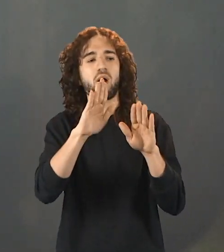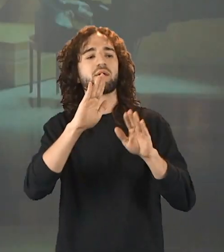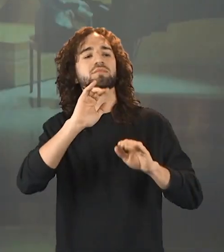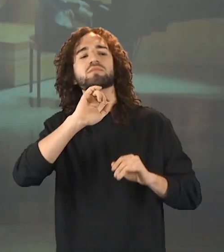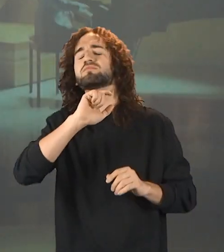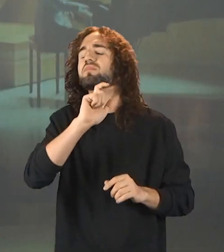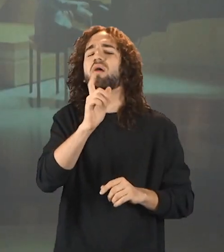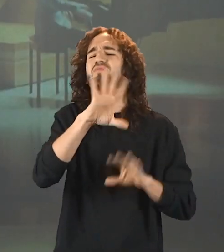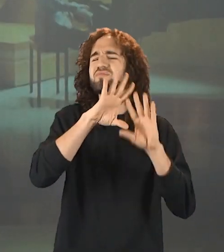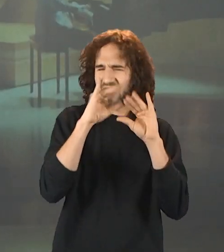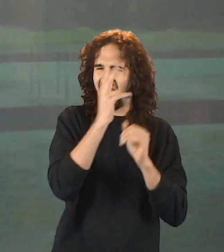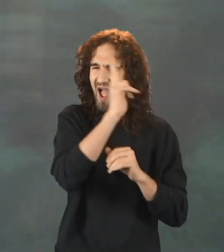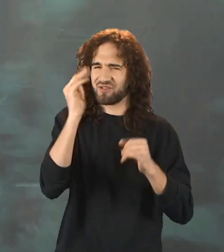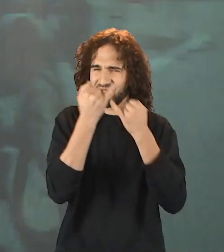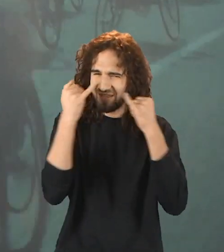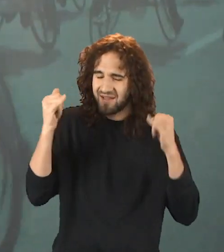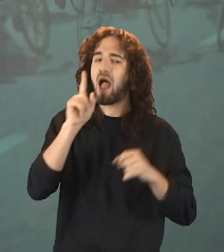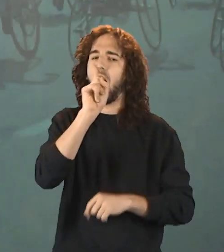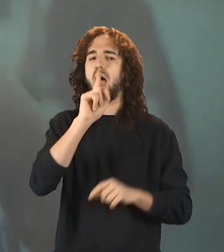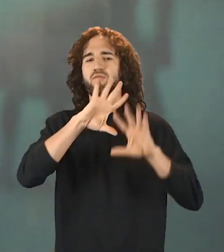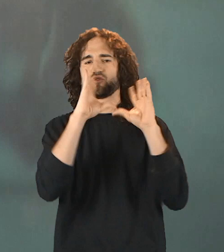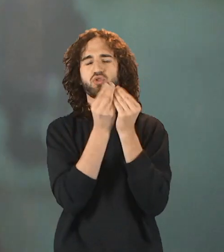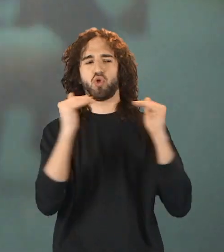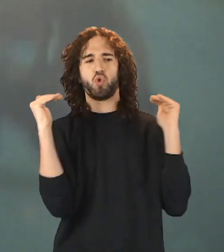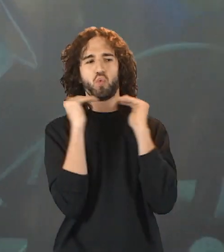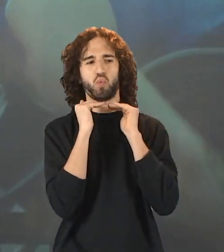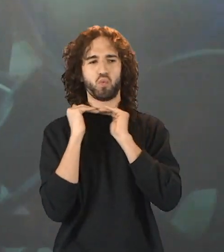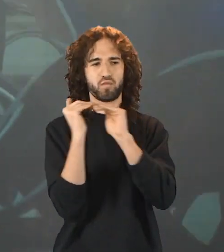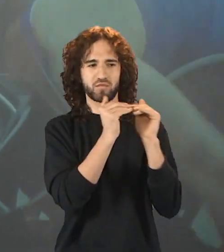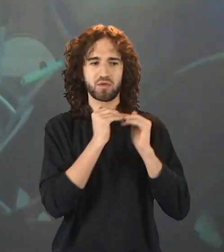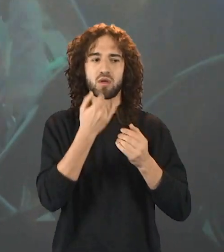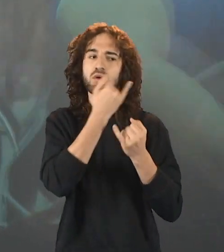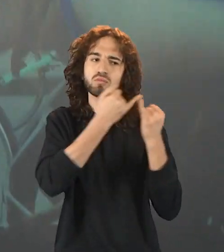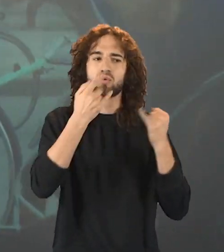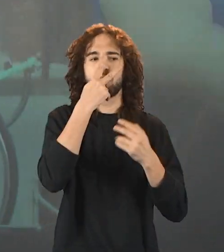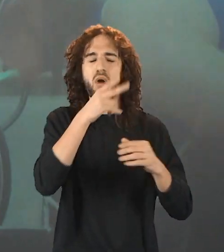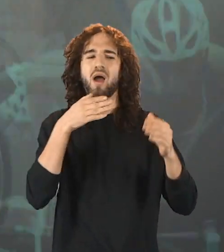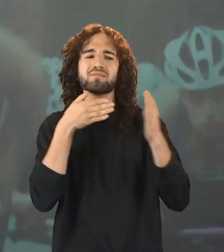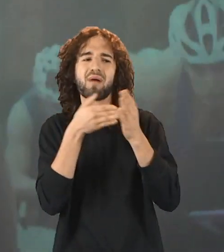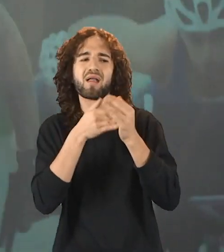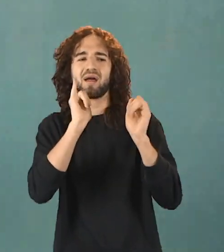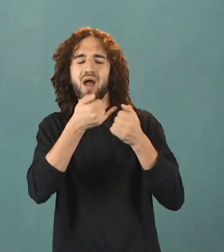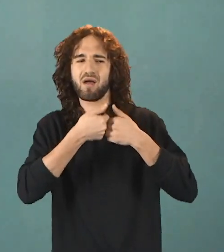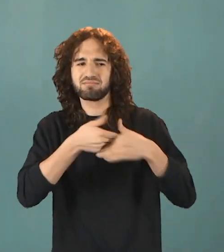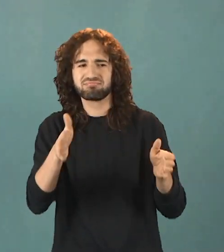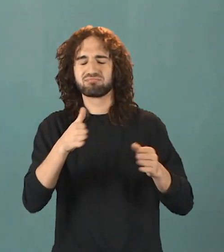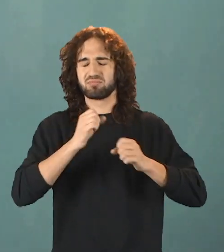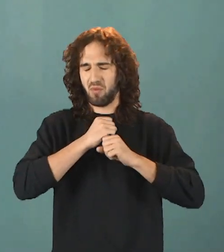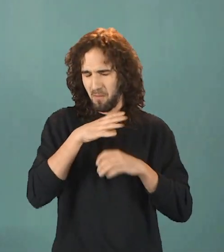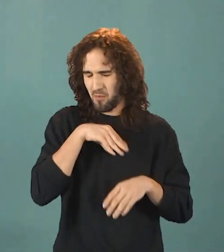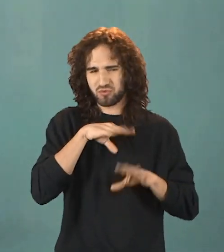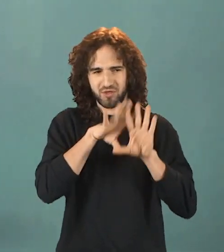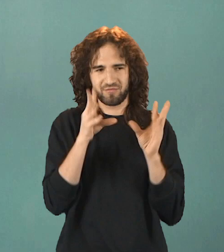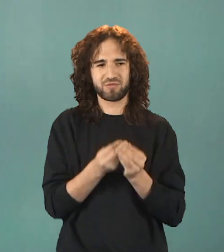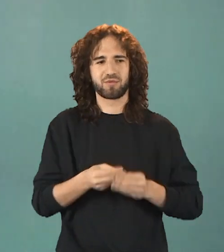tytułem Każdy inny, wszyscy równi, pokazujący, jak osoby niepełnosprawne radzą sobie z różnego rodzaju barierami i aktywnie funkcjonują